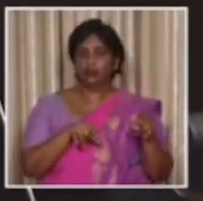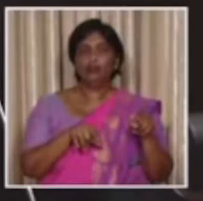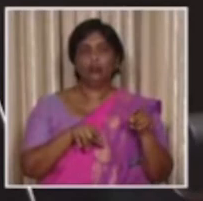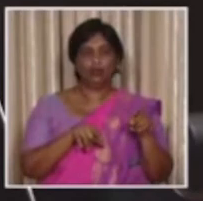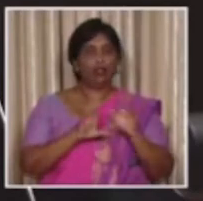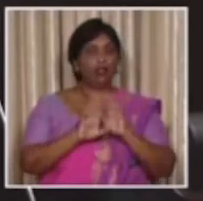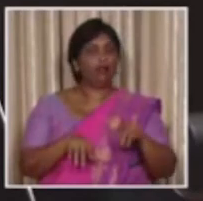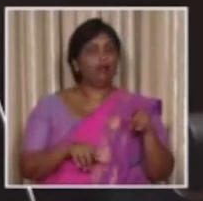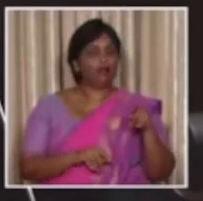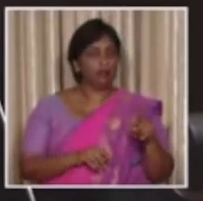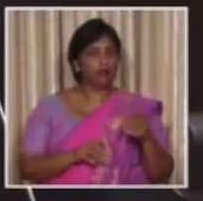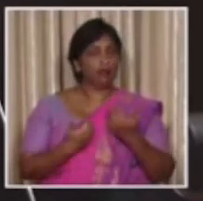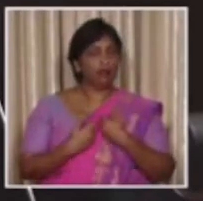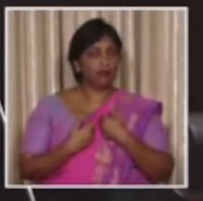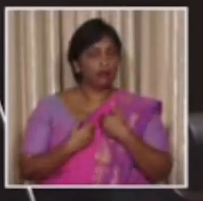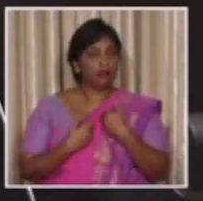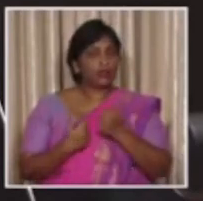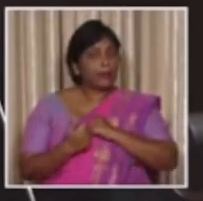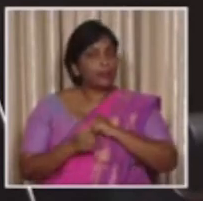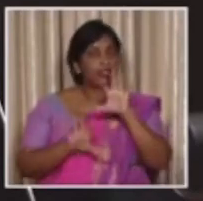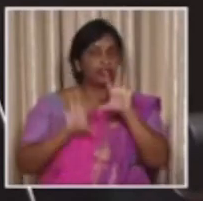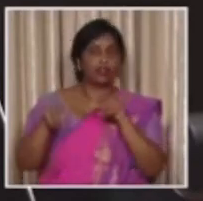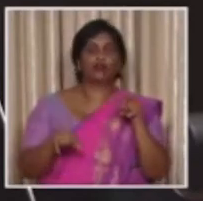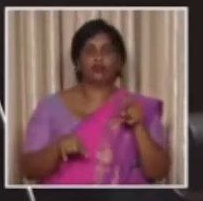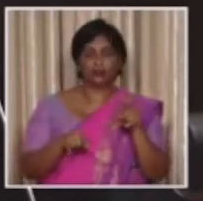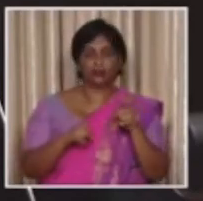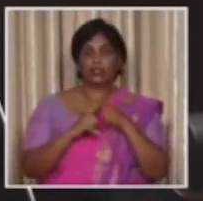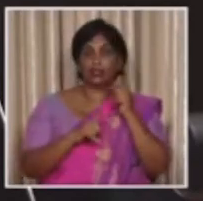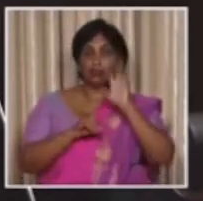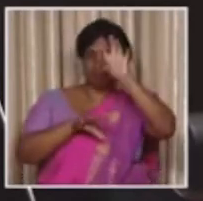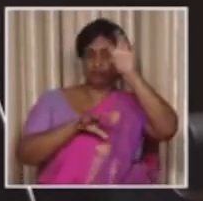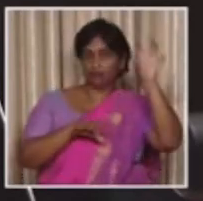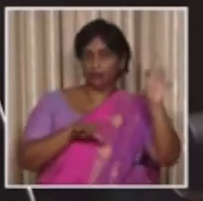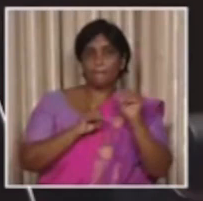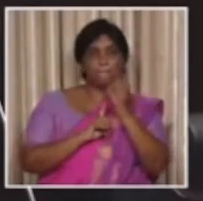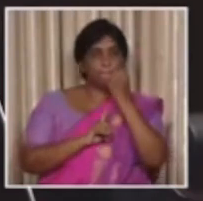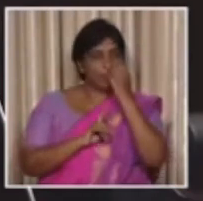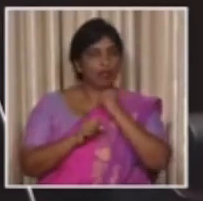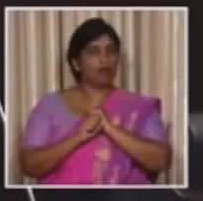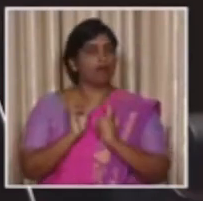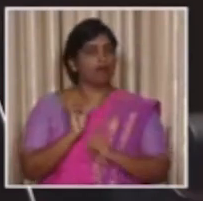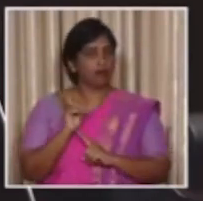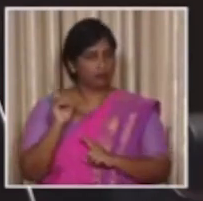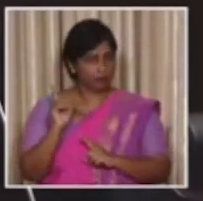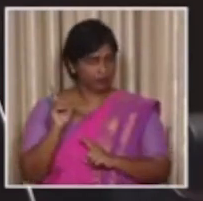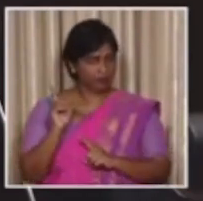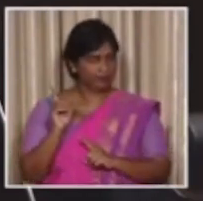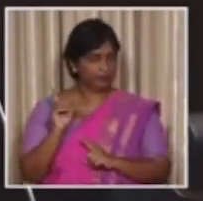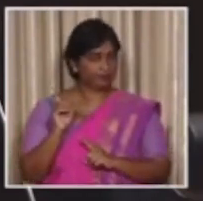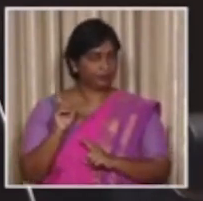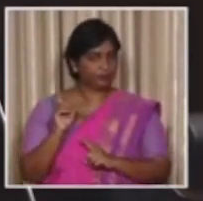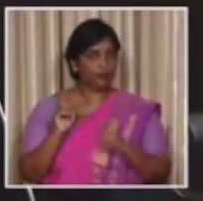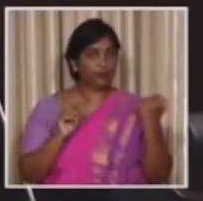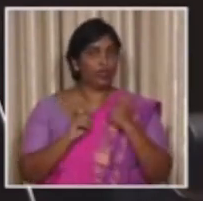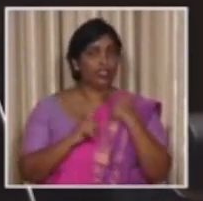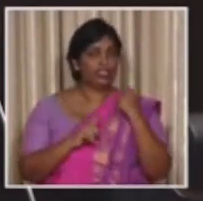tienwa sisya inge taman to sudusu visya padatya toragan. Ta engineer rupiah itu ganan awat tieno peradni tieno galle tieno එවගේම අලුත්